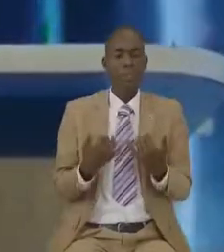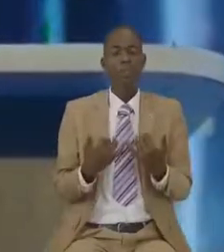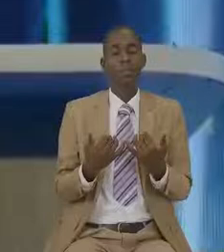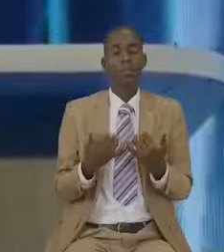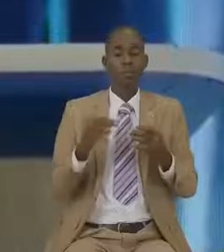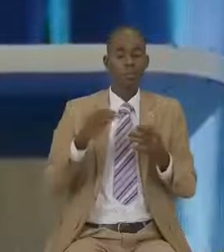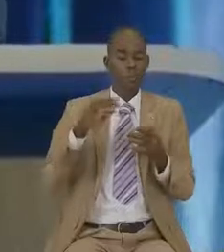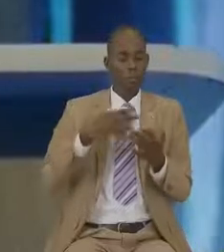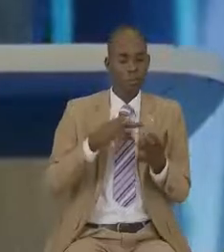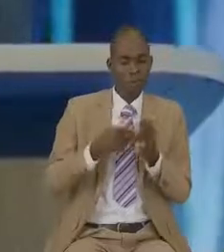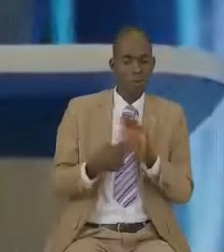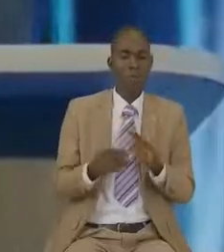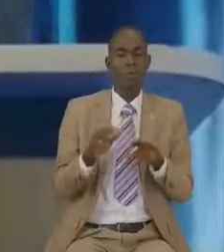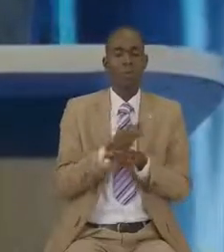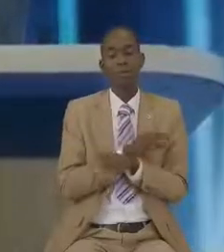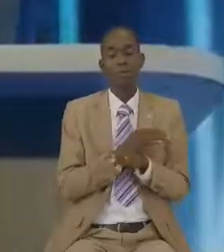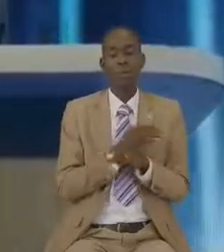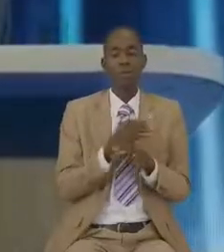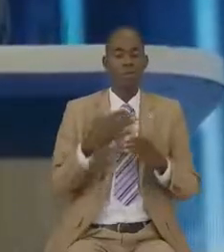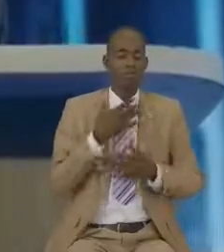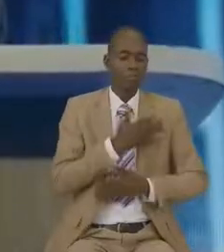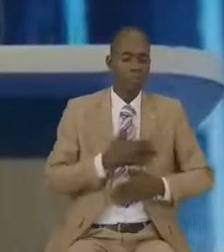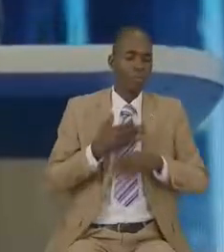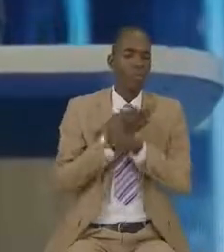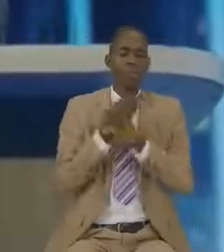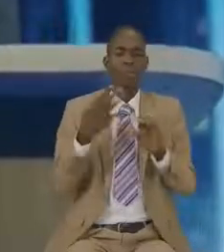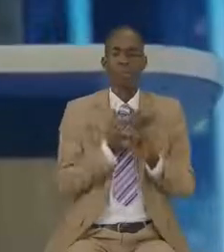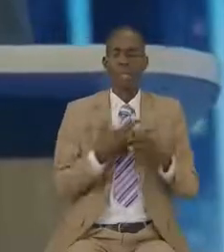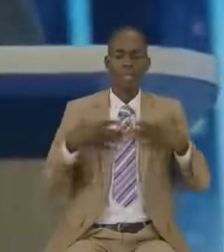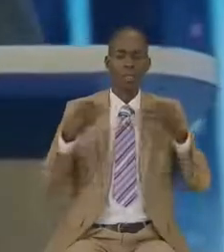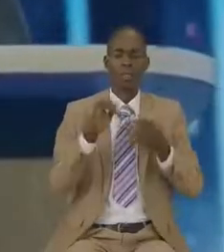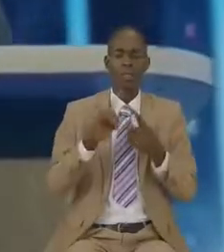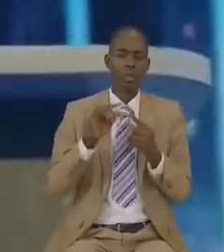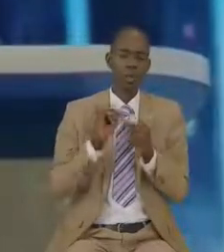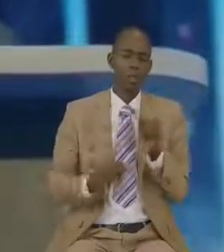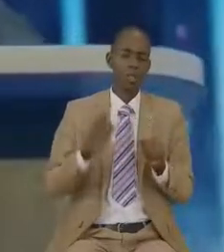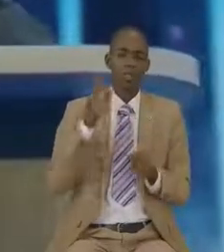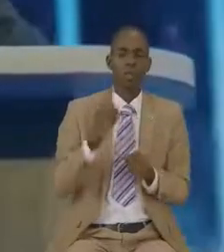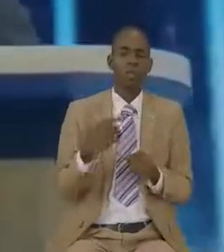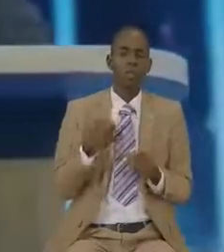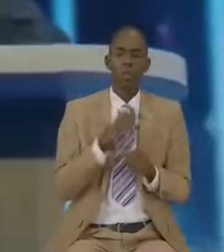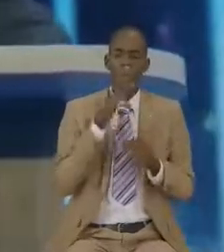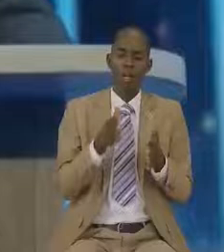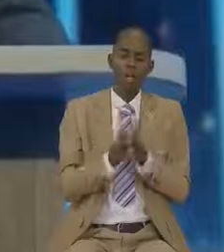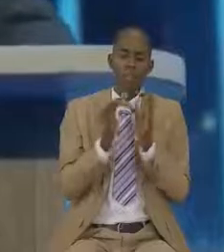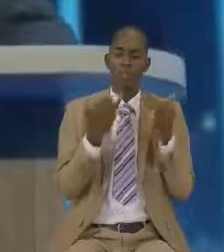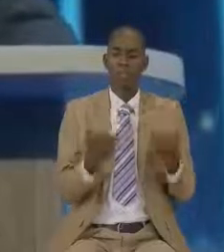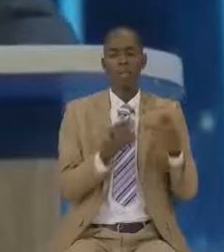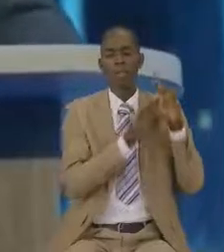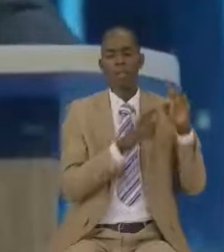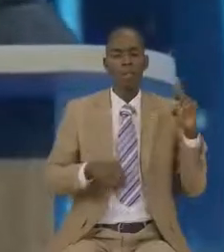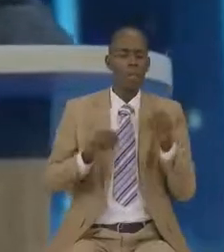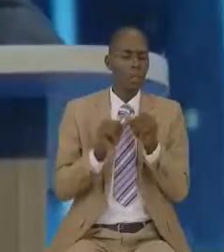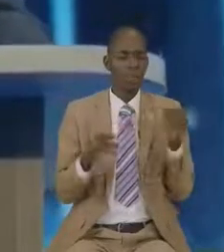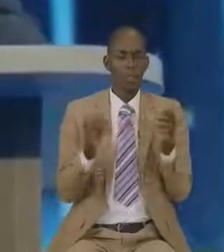Et tu donnes une libération présente, agréable à tout le monde. Nous demandons maintenant, Seigneur, tout ce que Christ a